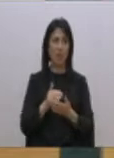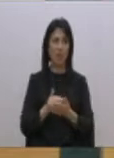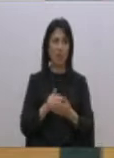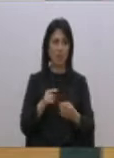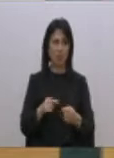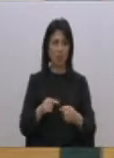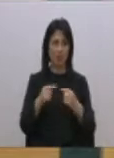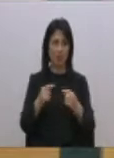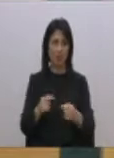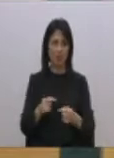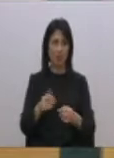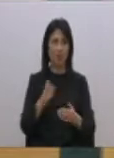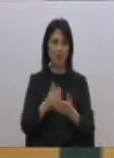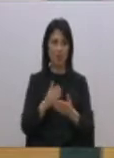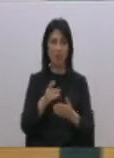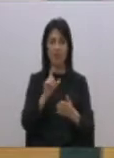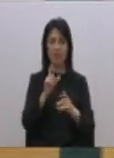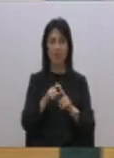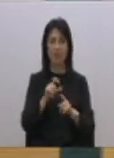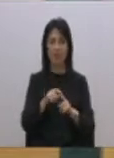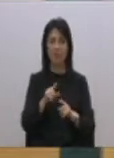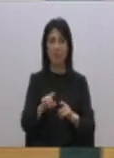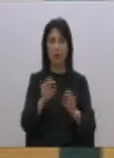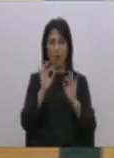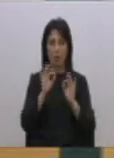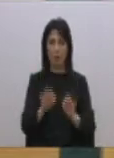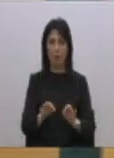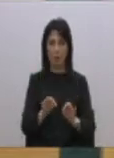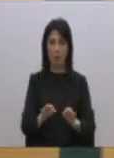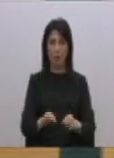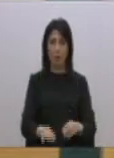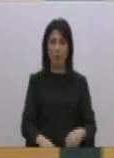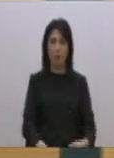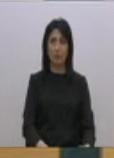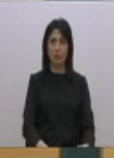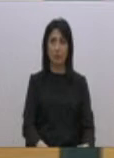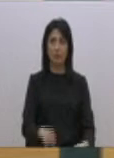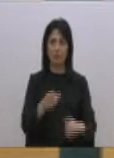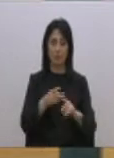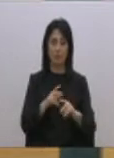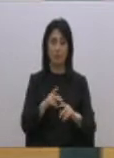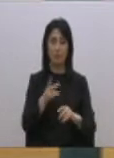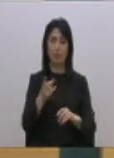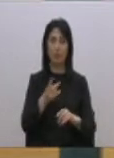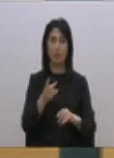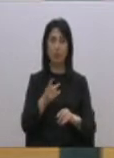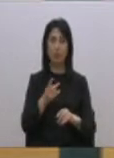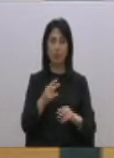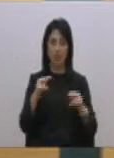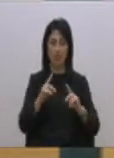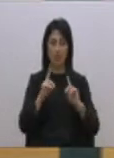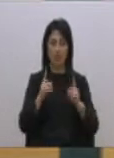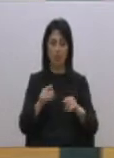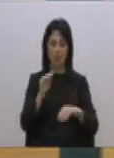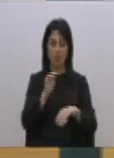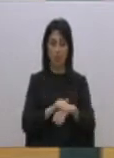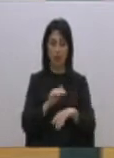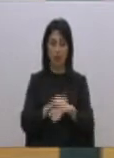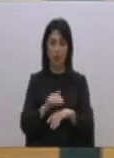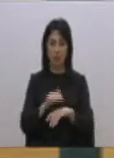ნამდვილად ობიექტური და თქვენი სიტყვები ნამდვილად ობიექტურია, ეს უნდა დასტურდებოდეს